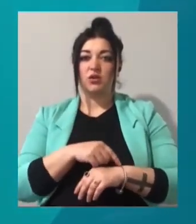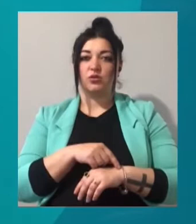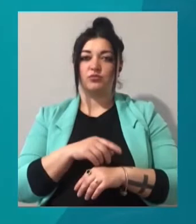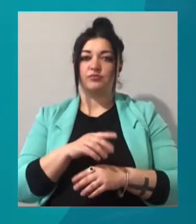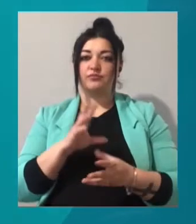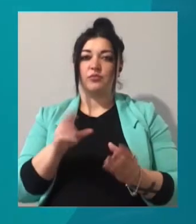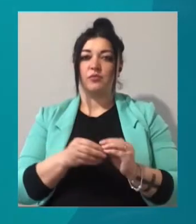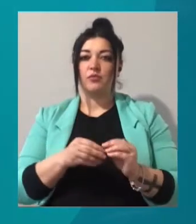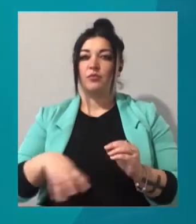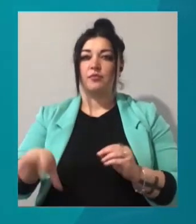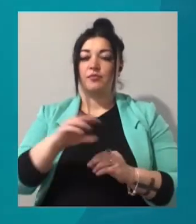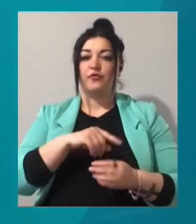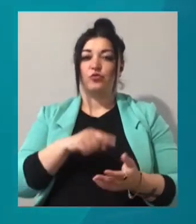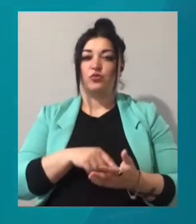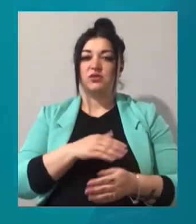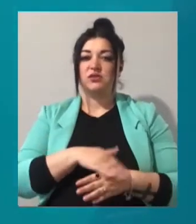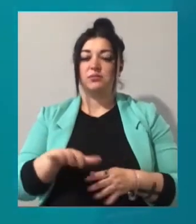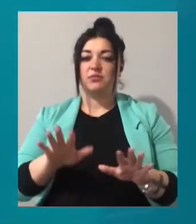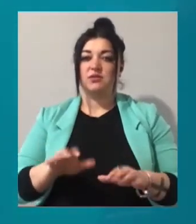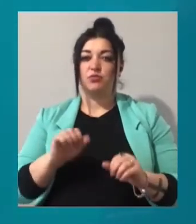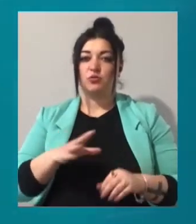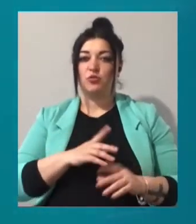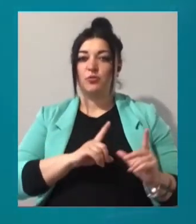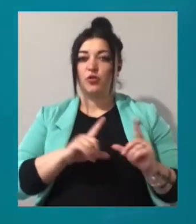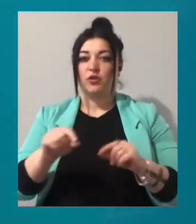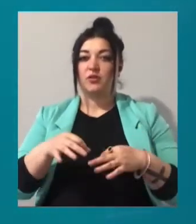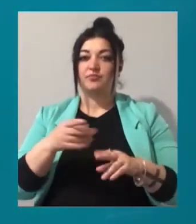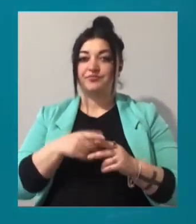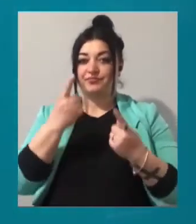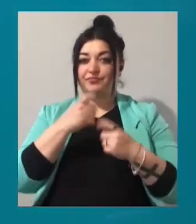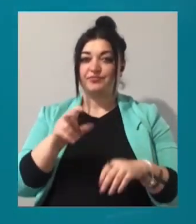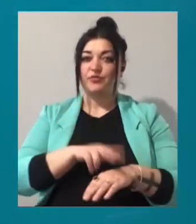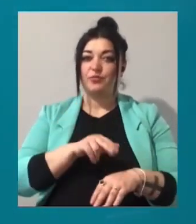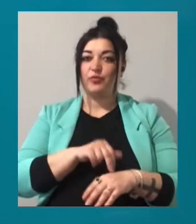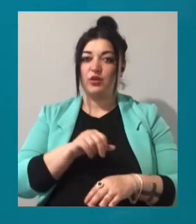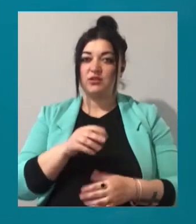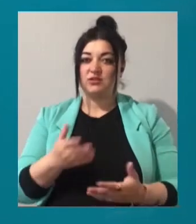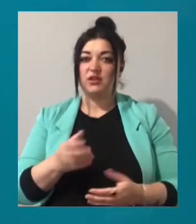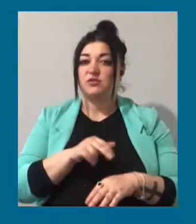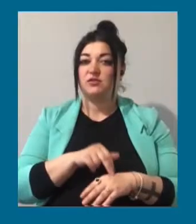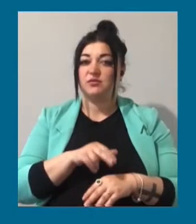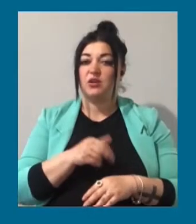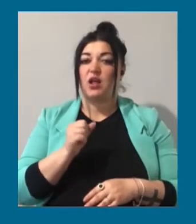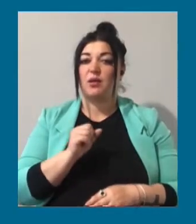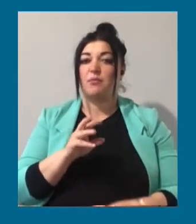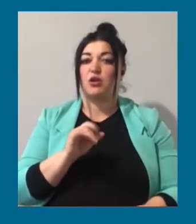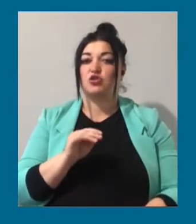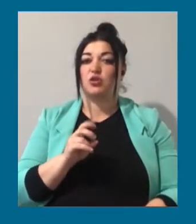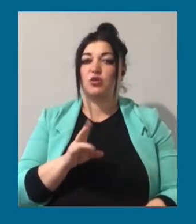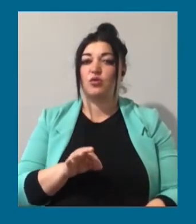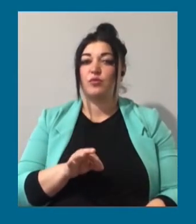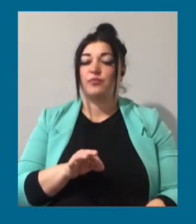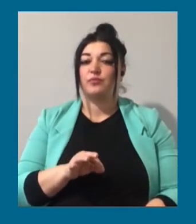міста можна було проїхати. Про це повідомила речниця патрульної поліції Одеси Алла Марченко. Силами